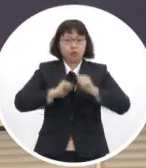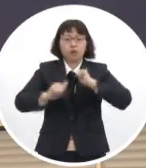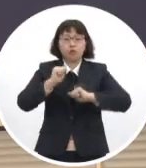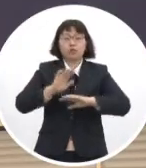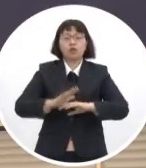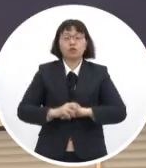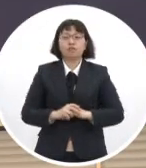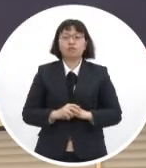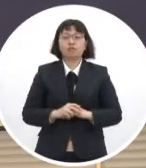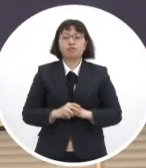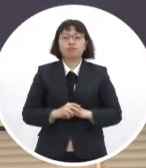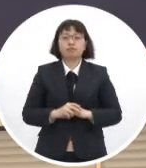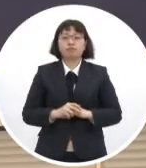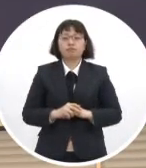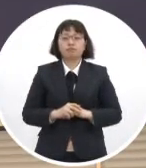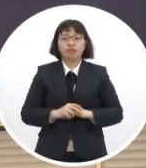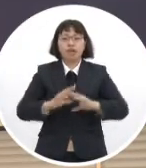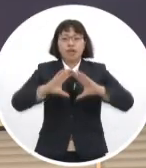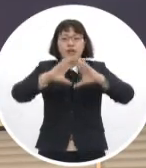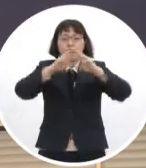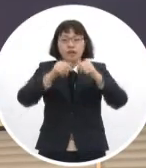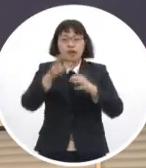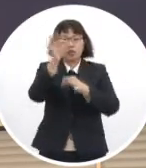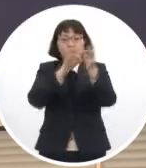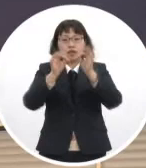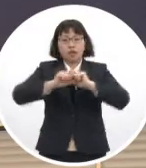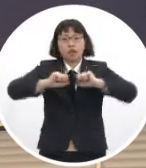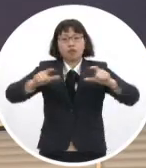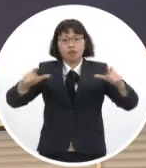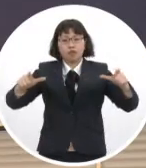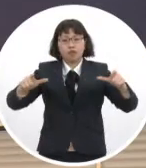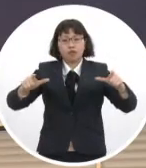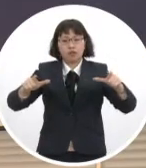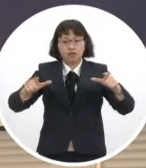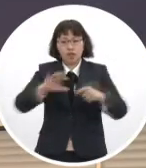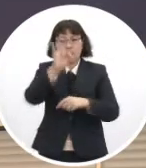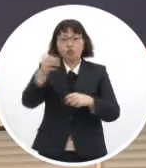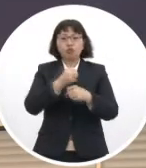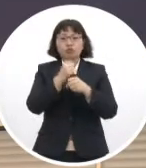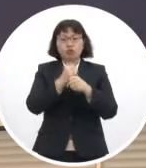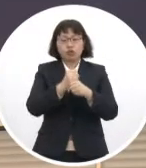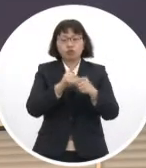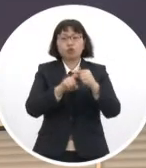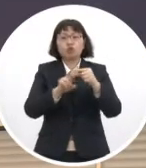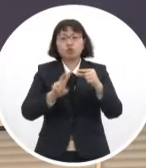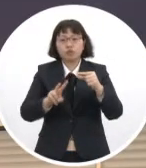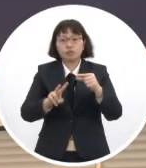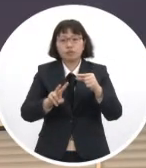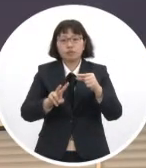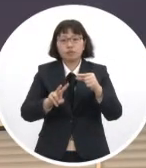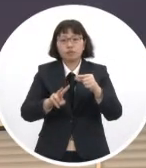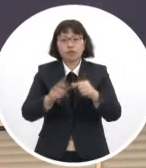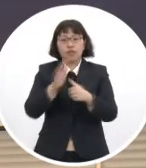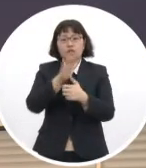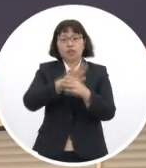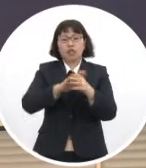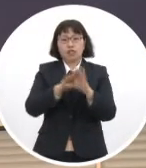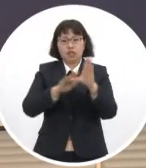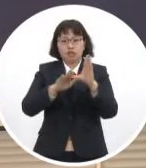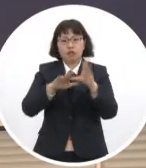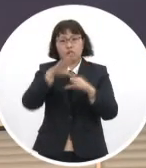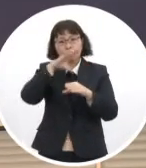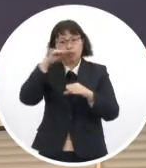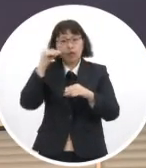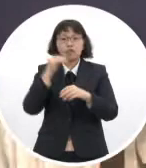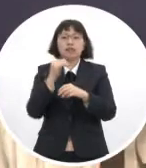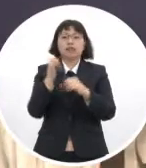拡大する世界経済の中、日本のものづくり産業の中枢、愛知県には優れた企業や人材が集まっ